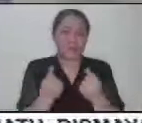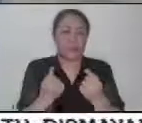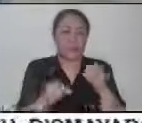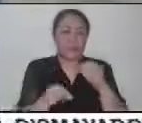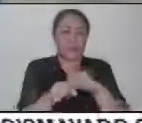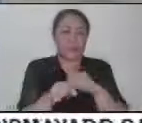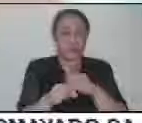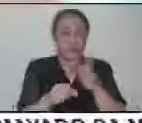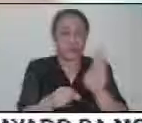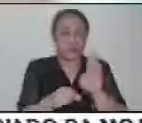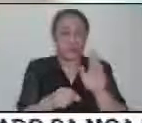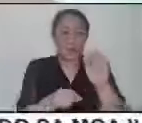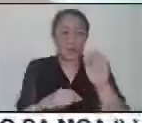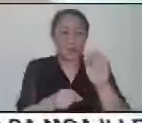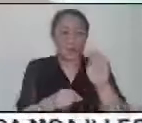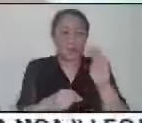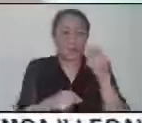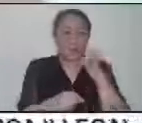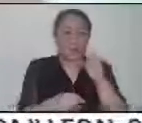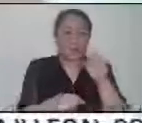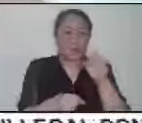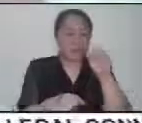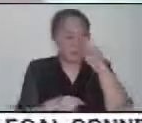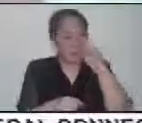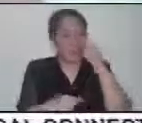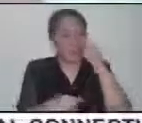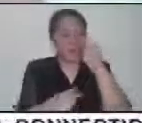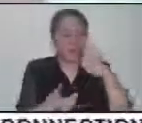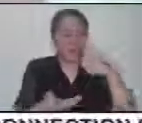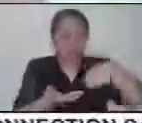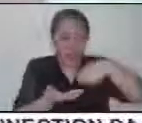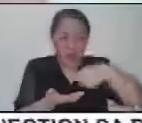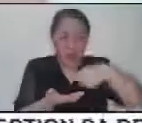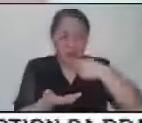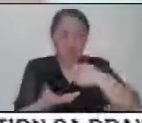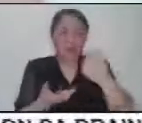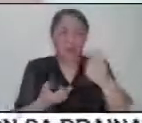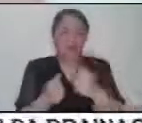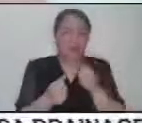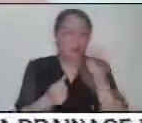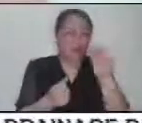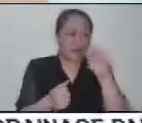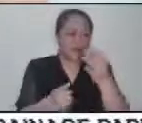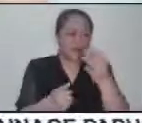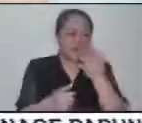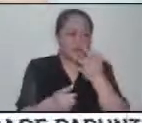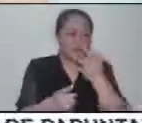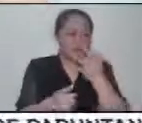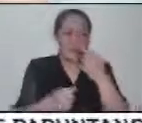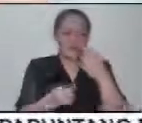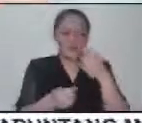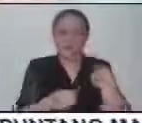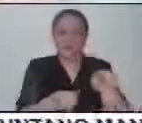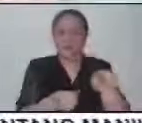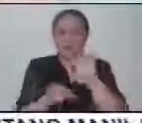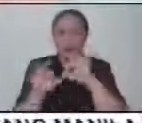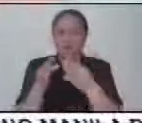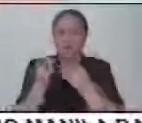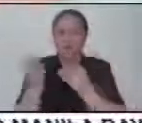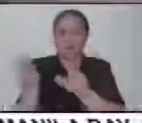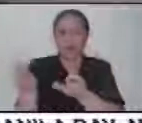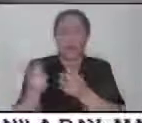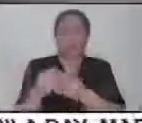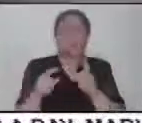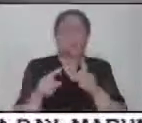matanda na. Ayon pa sa mga kaanak ng biktima, walang kilalang nakaaway si Ameline bago ang